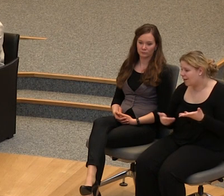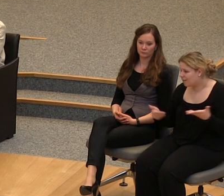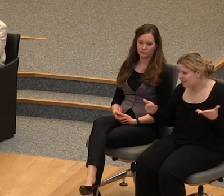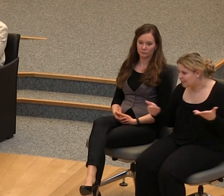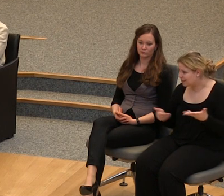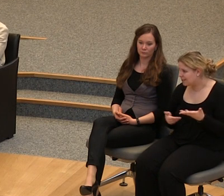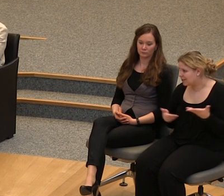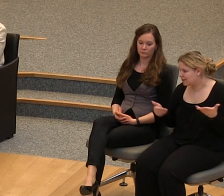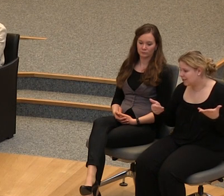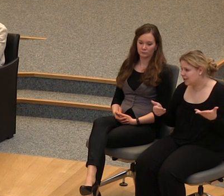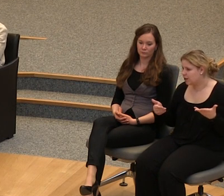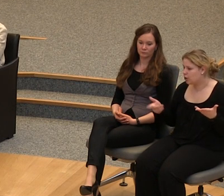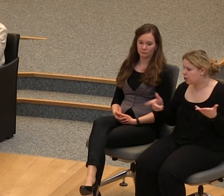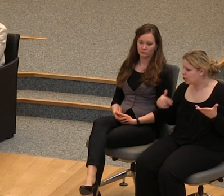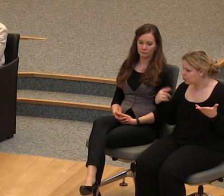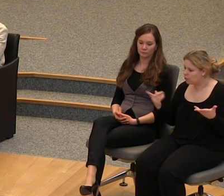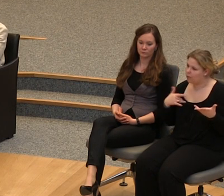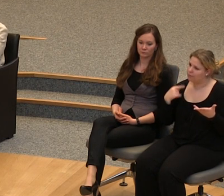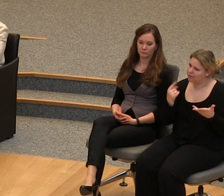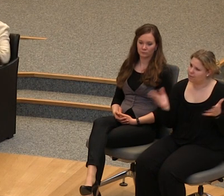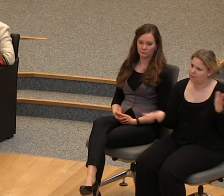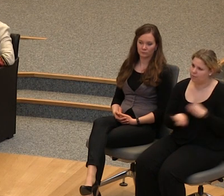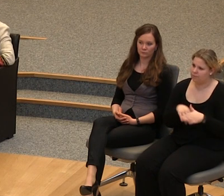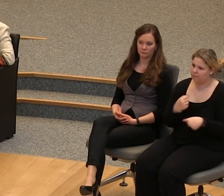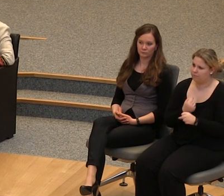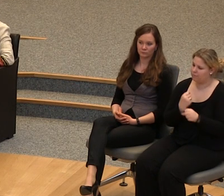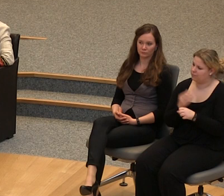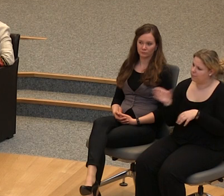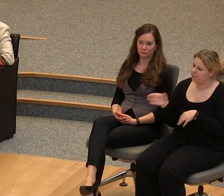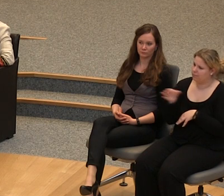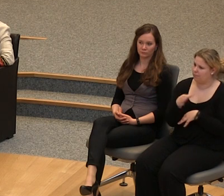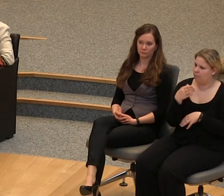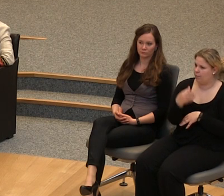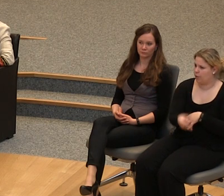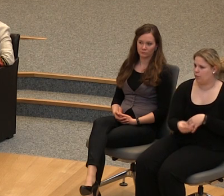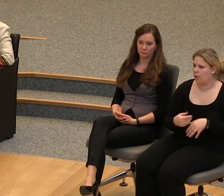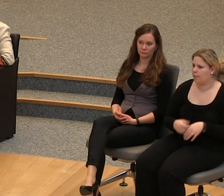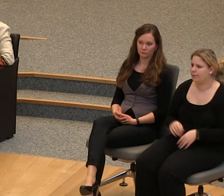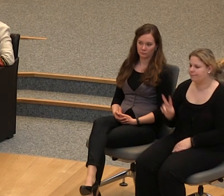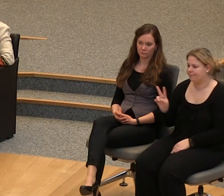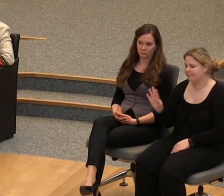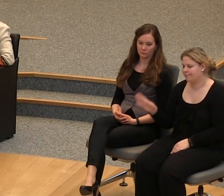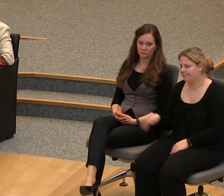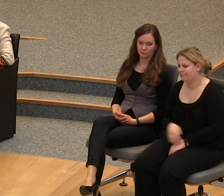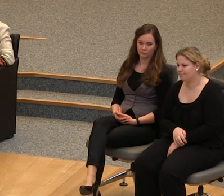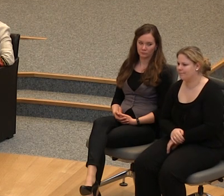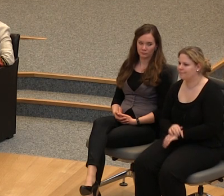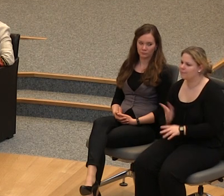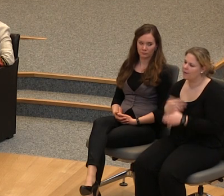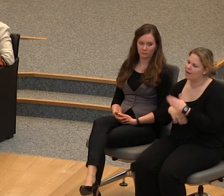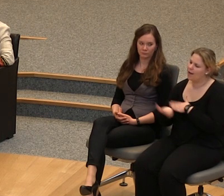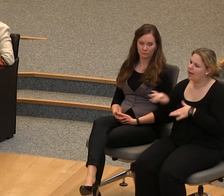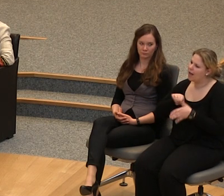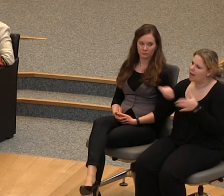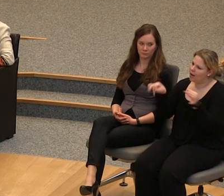eine auskömmliche Beschäftigung behinderten Menschen ermöglichen, ohne mehr zu zahlen. Und ich